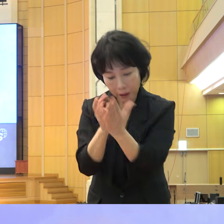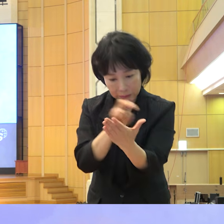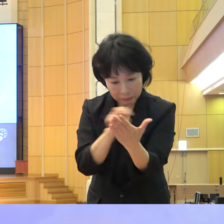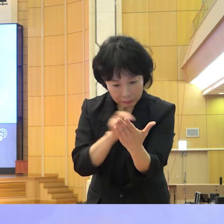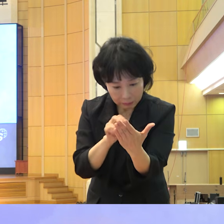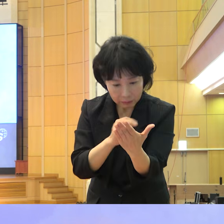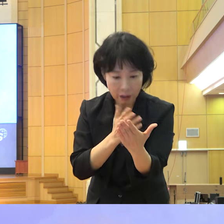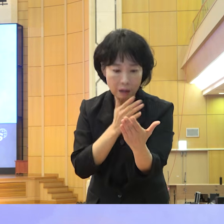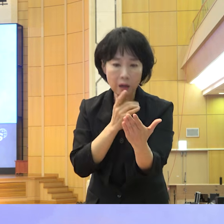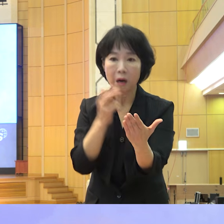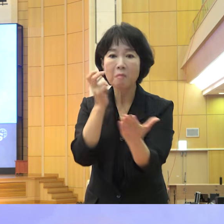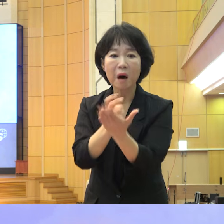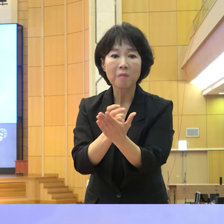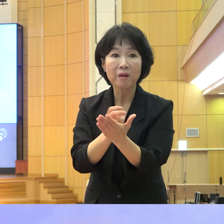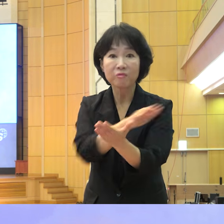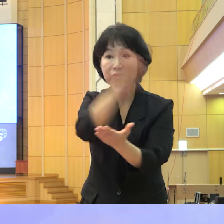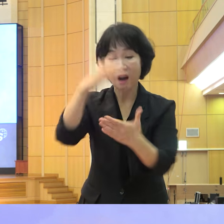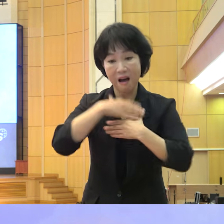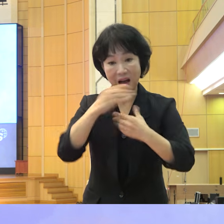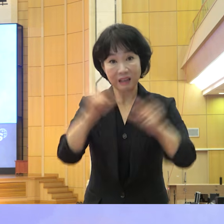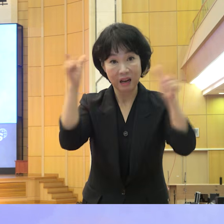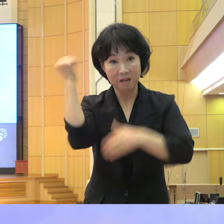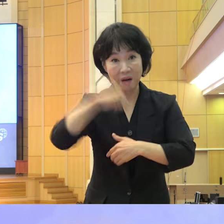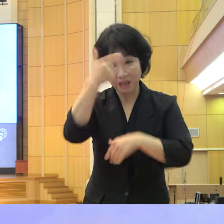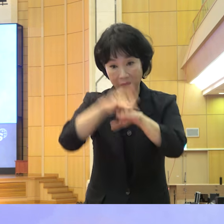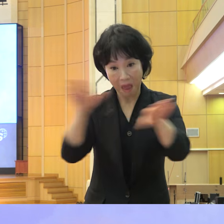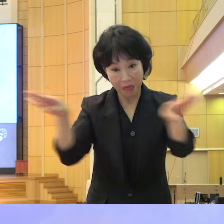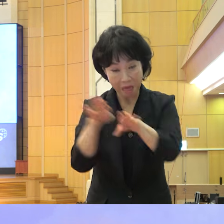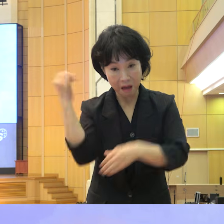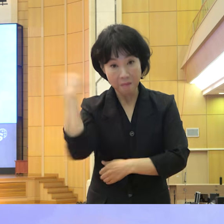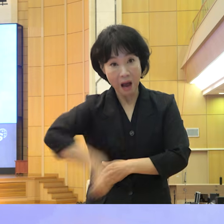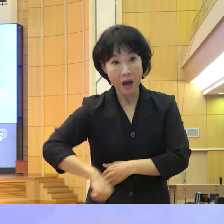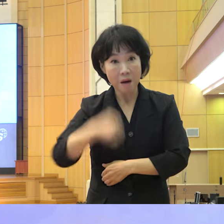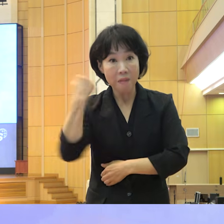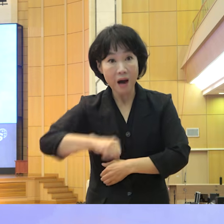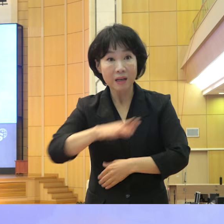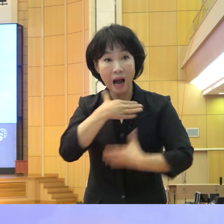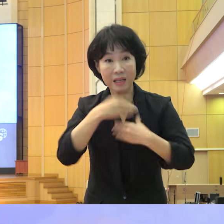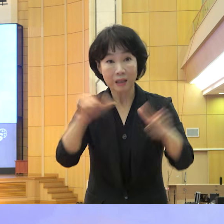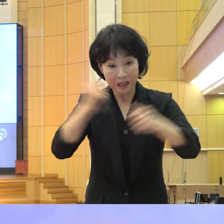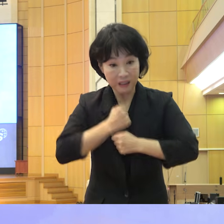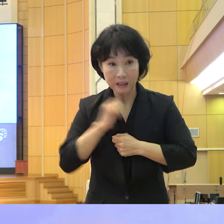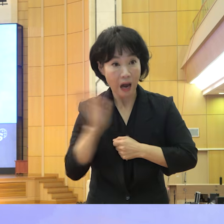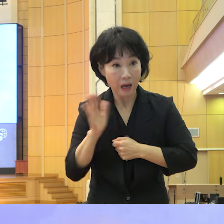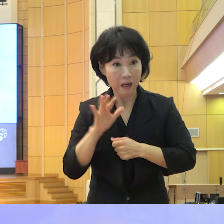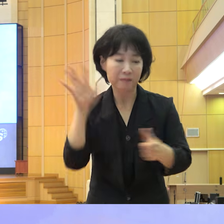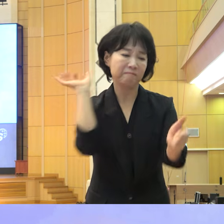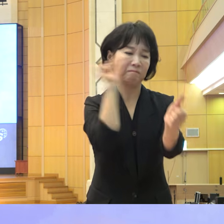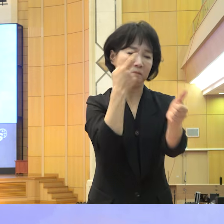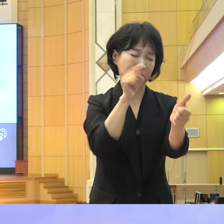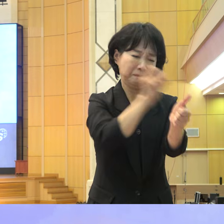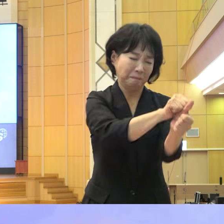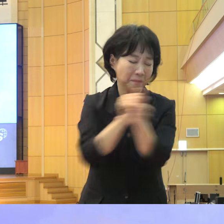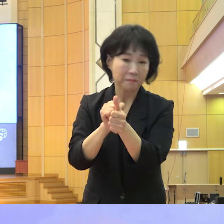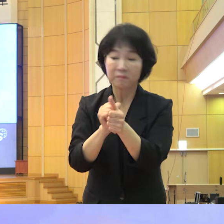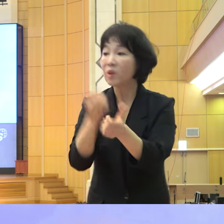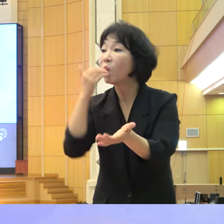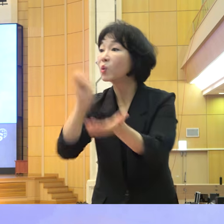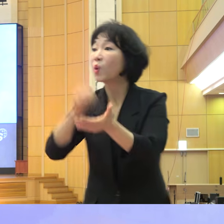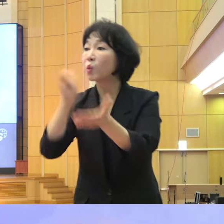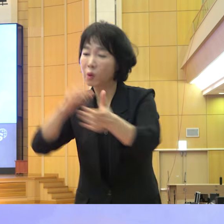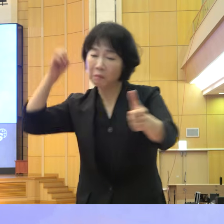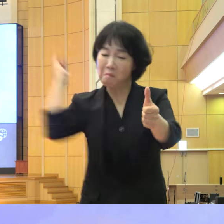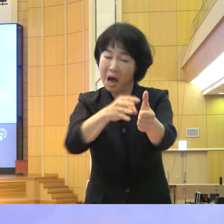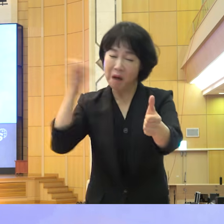말씀에서는 안식일을 지키지 아니한 그런 사람들을 잡아다가 돌로 쳐 죽이라고 했습니다.